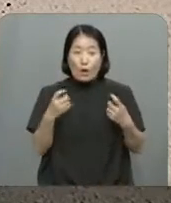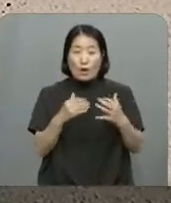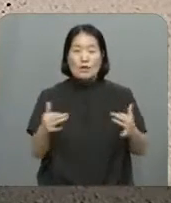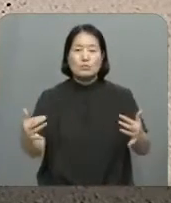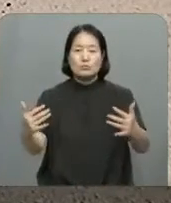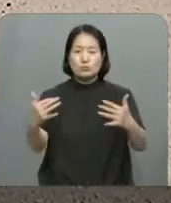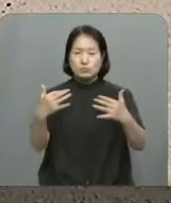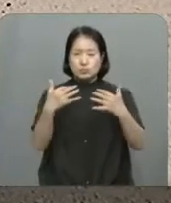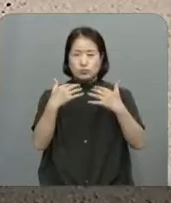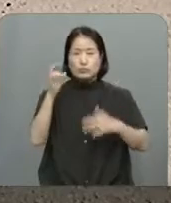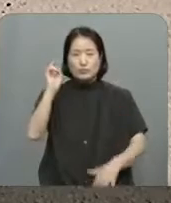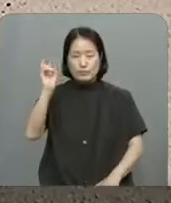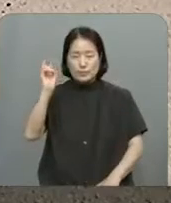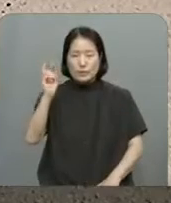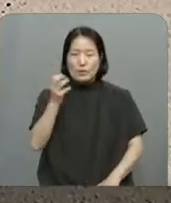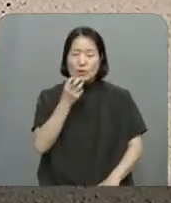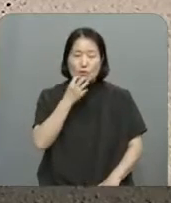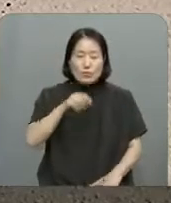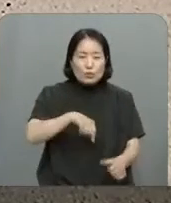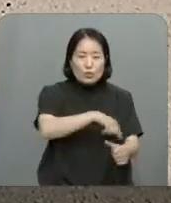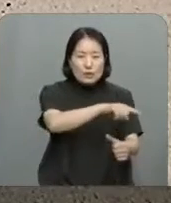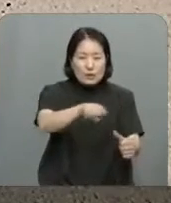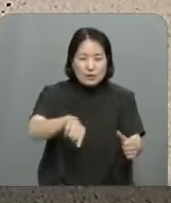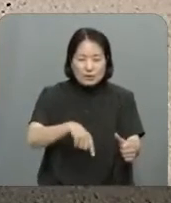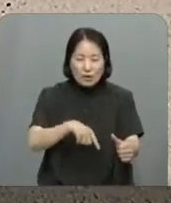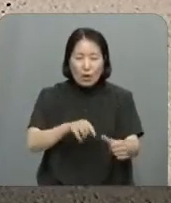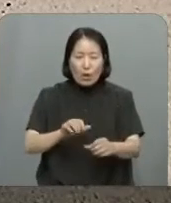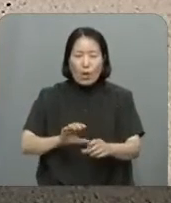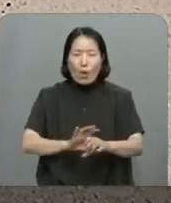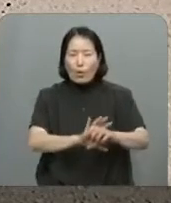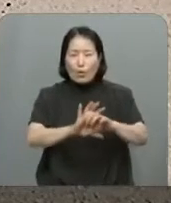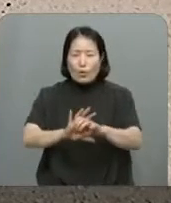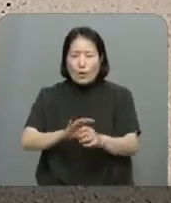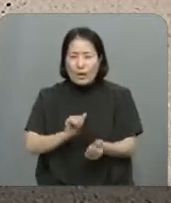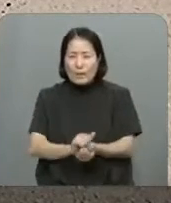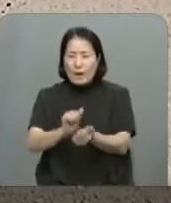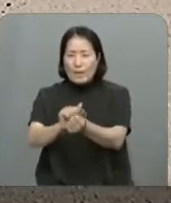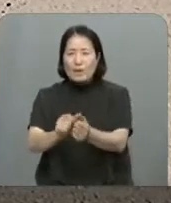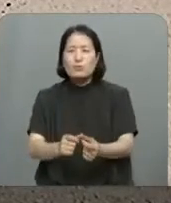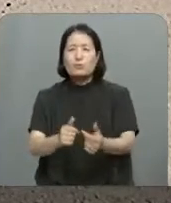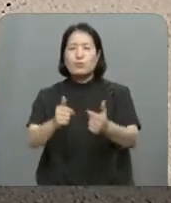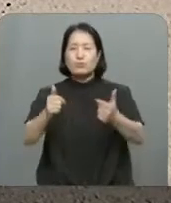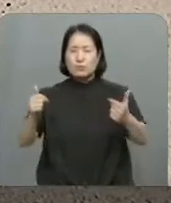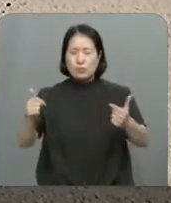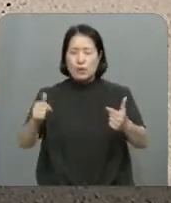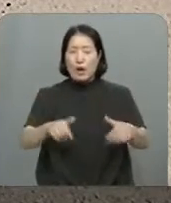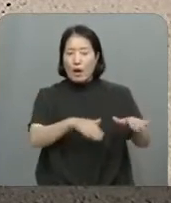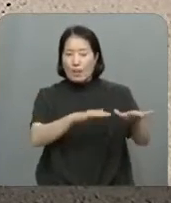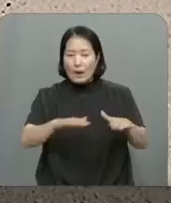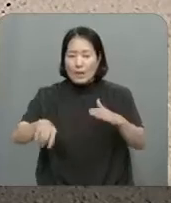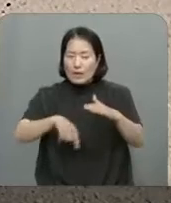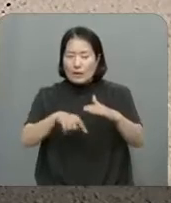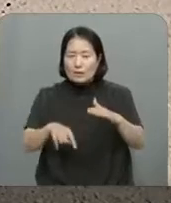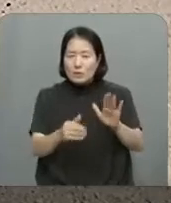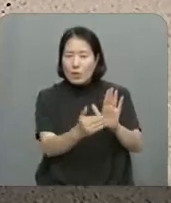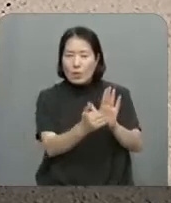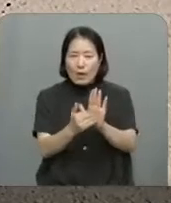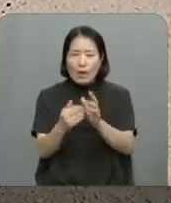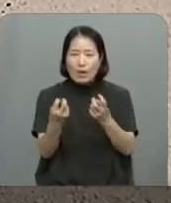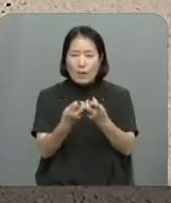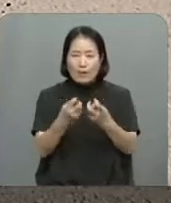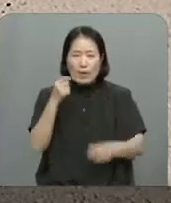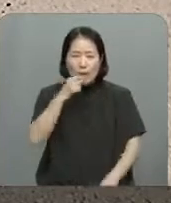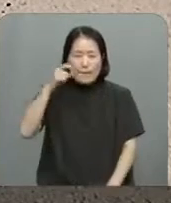전망인데 문제는 수도권을 중심으로 코로나19가 재확산되면서 해수욕장 방역 대책을 강화해야 한다는 목소리가